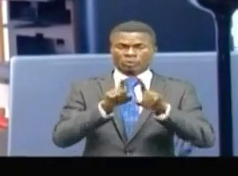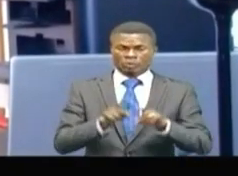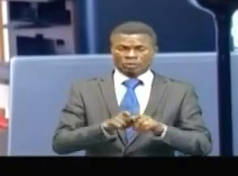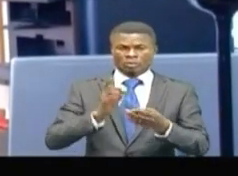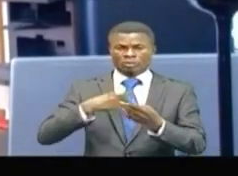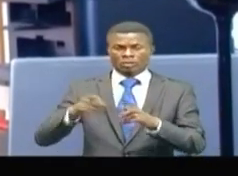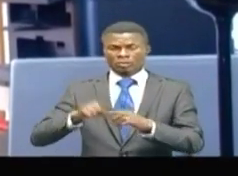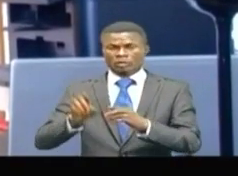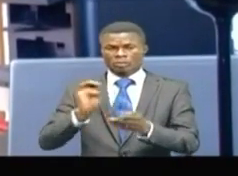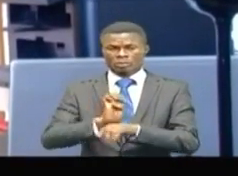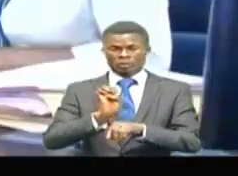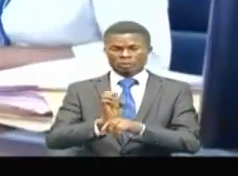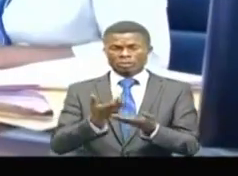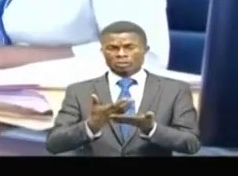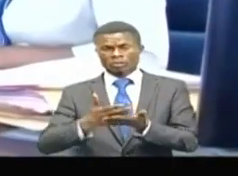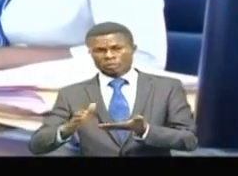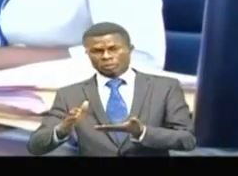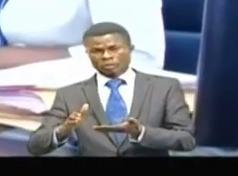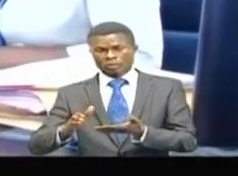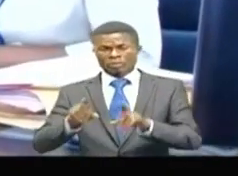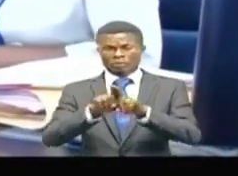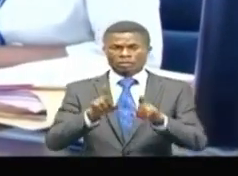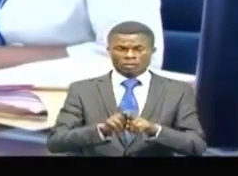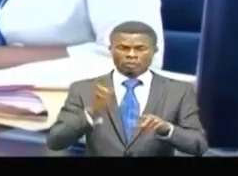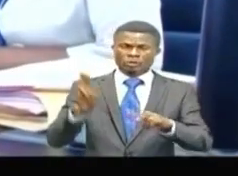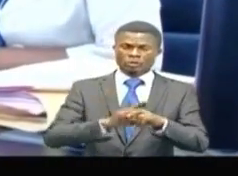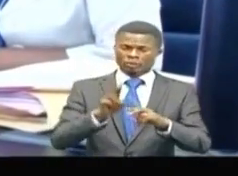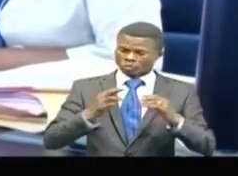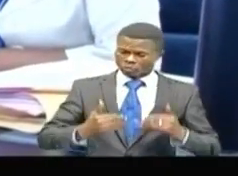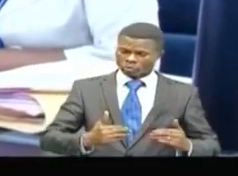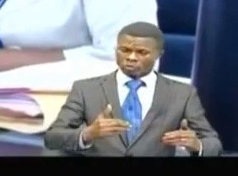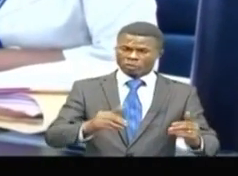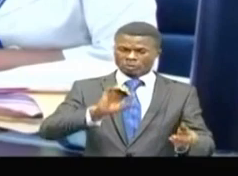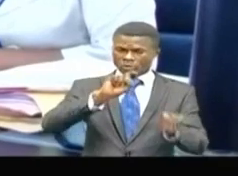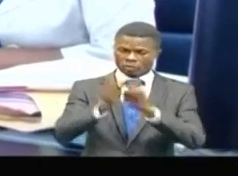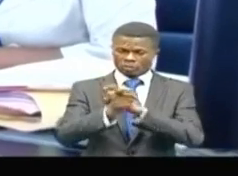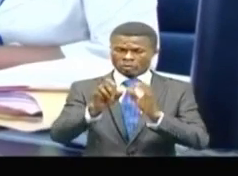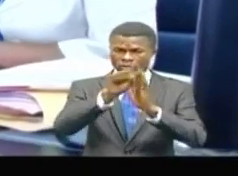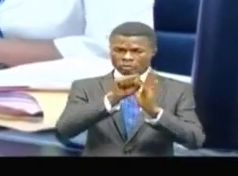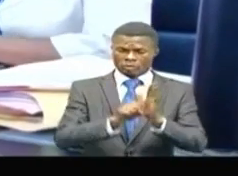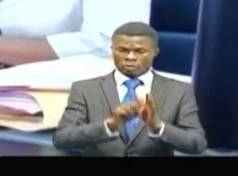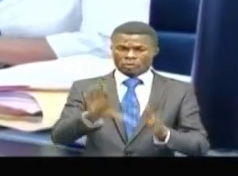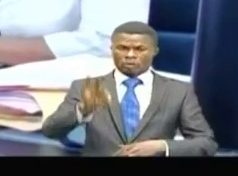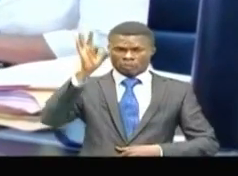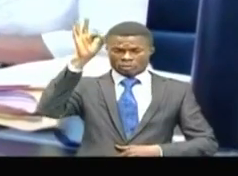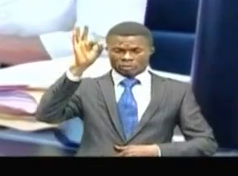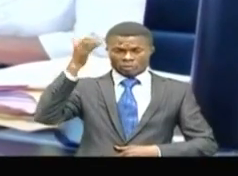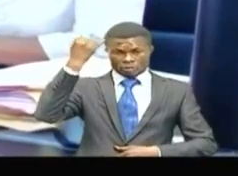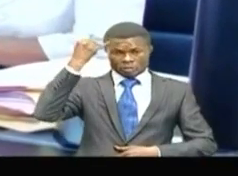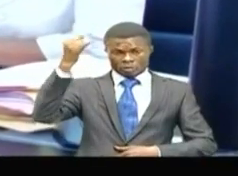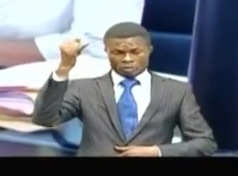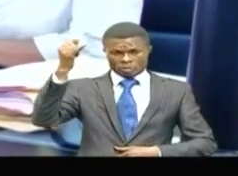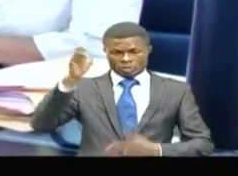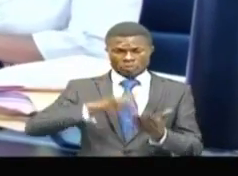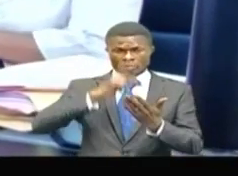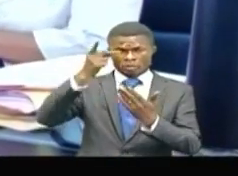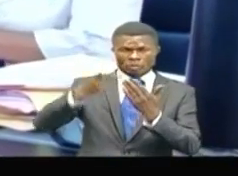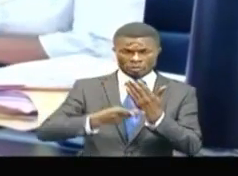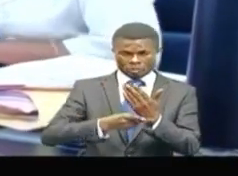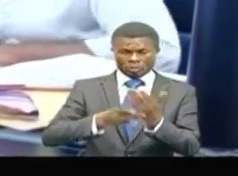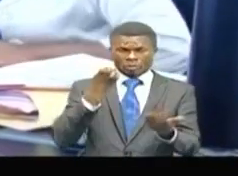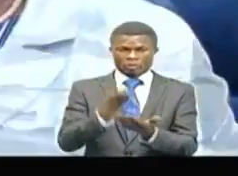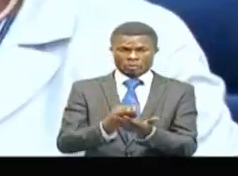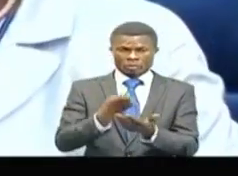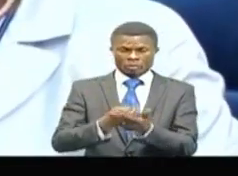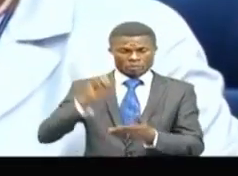diversification de l'économie, et l'exécution continue des réformes structurelles retenues dans le cadre du programme économique